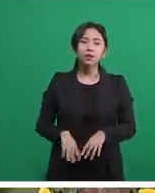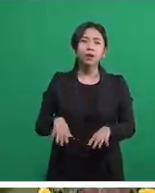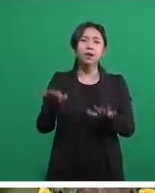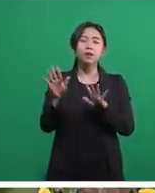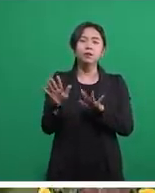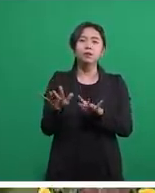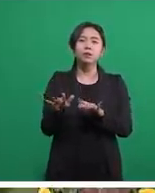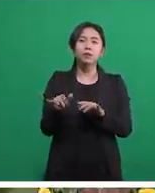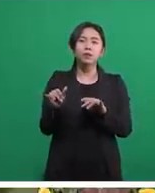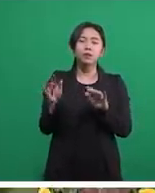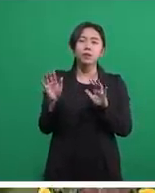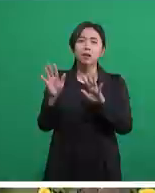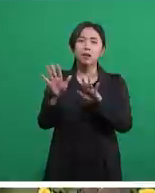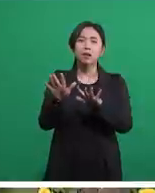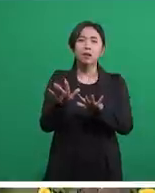Kristus